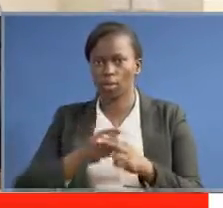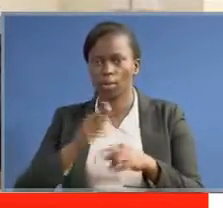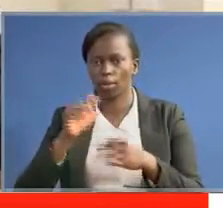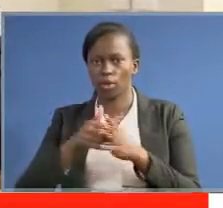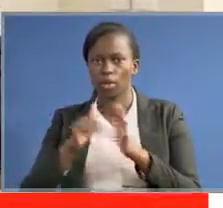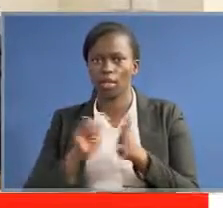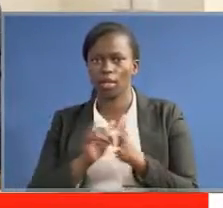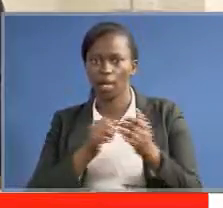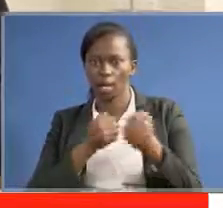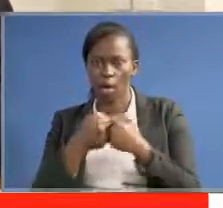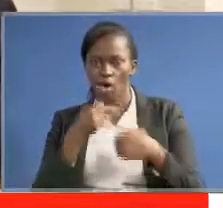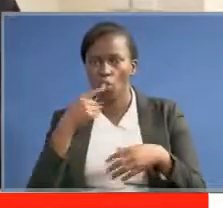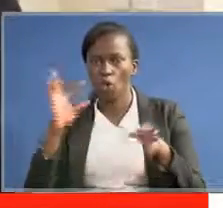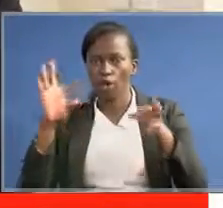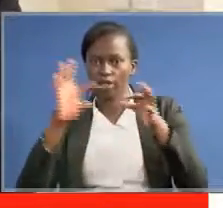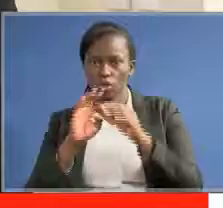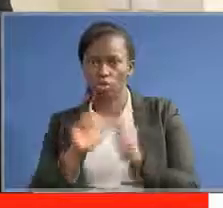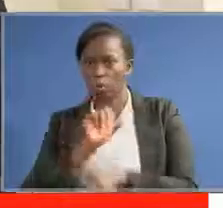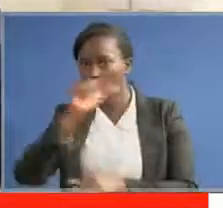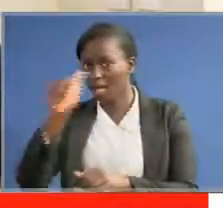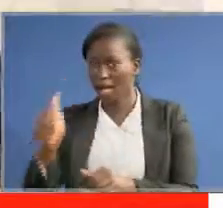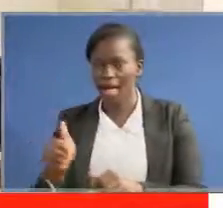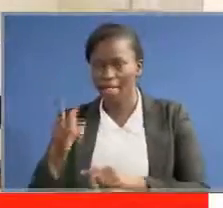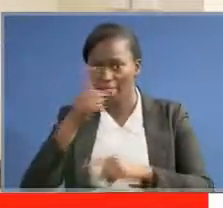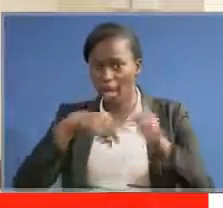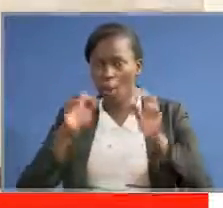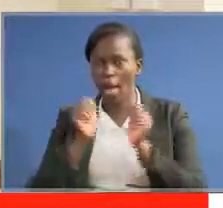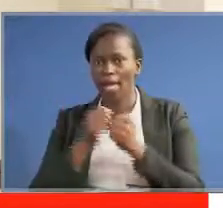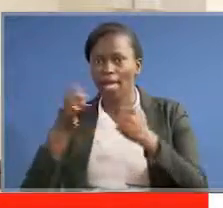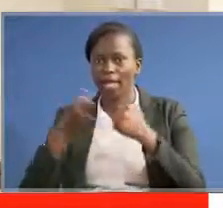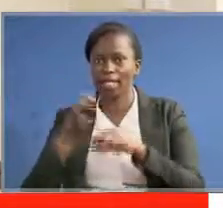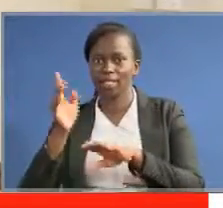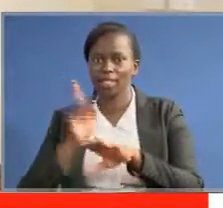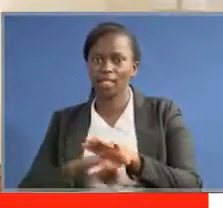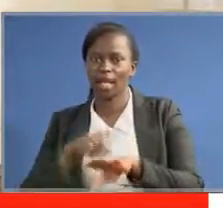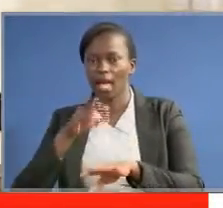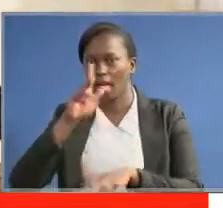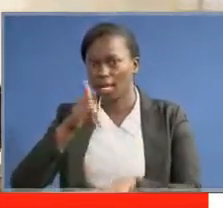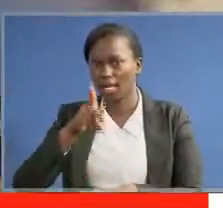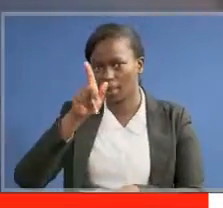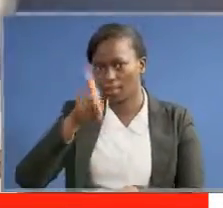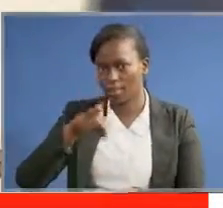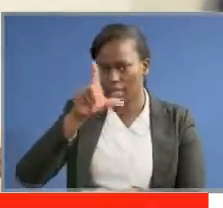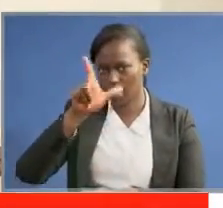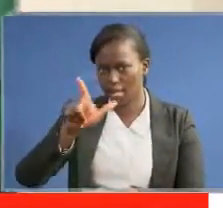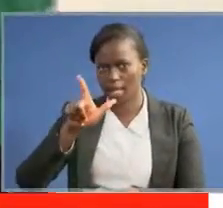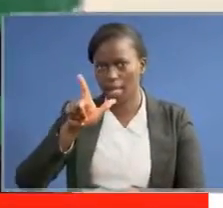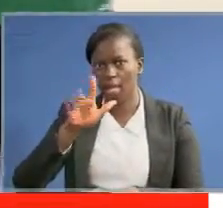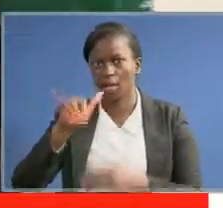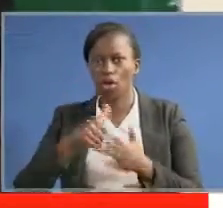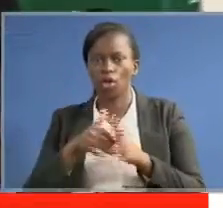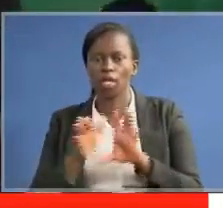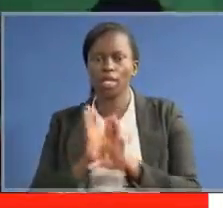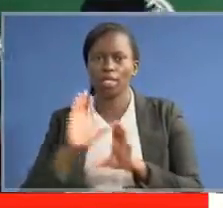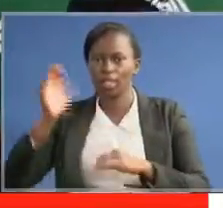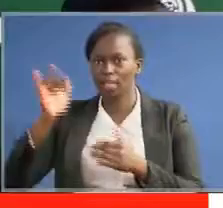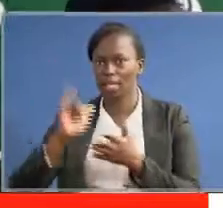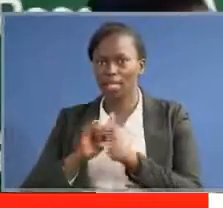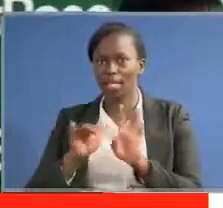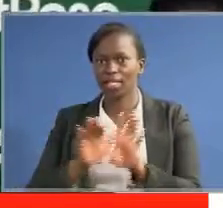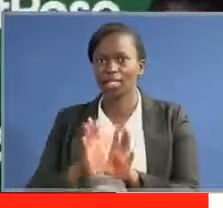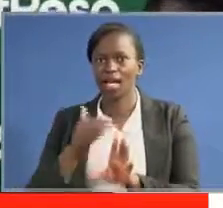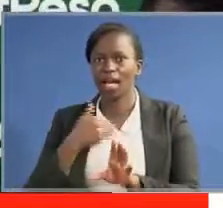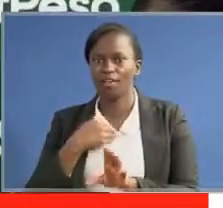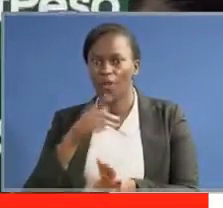mapigano aliyejiunga na mabingwa hawa mara 18 wa KPL kutoka timu ya Singida United inayoshiriki ligi